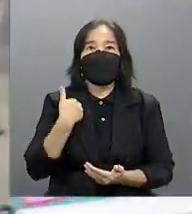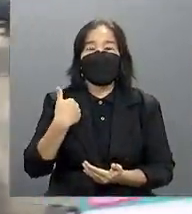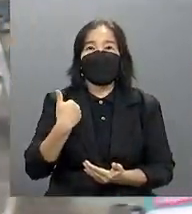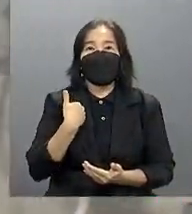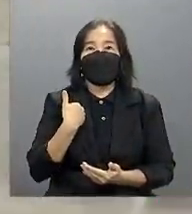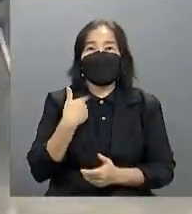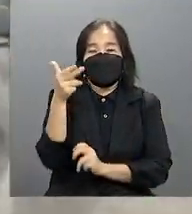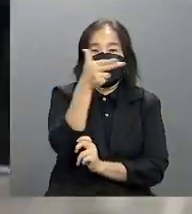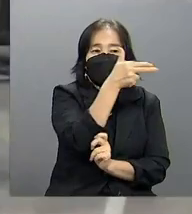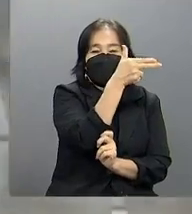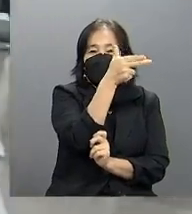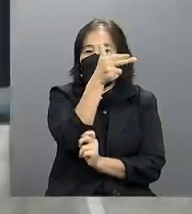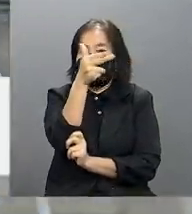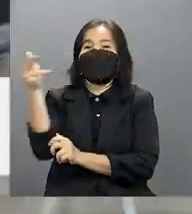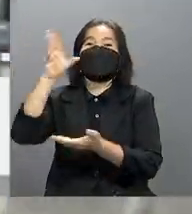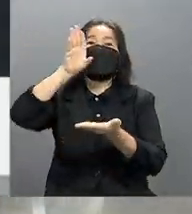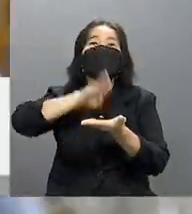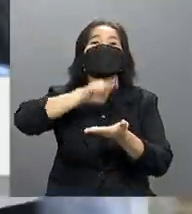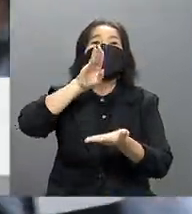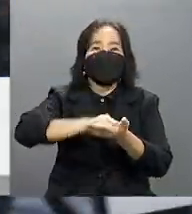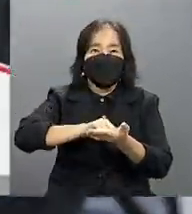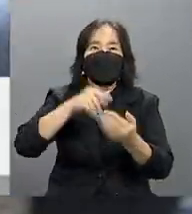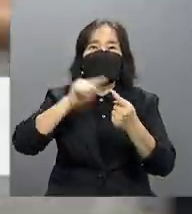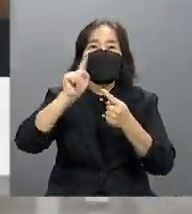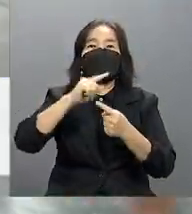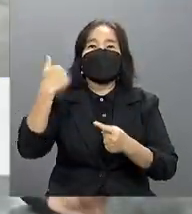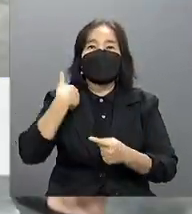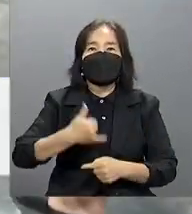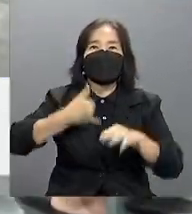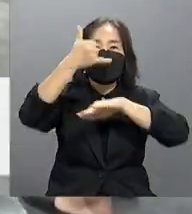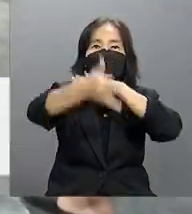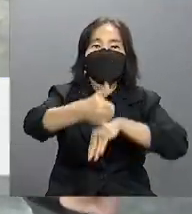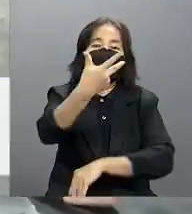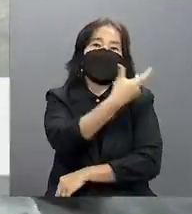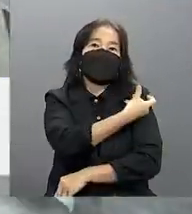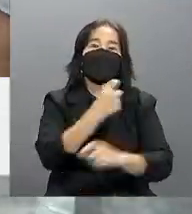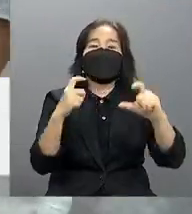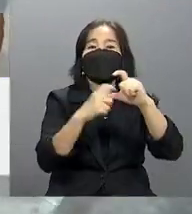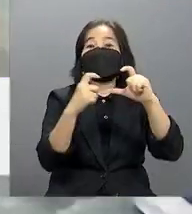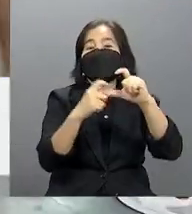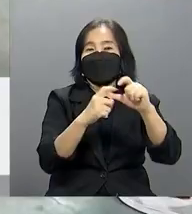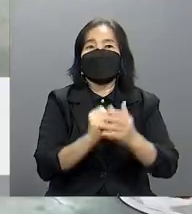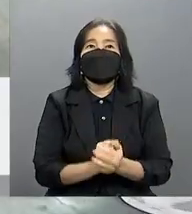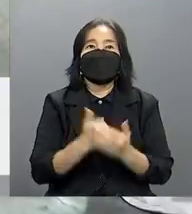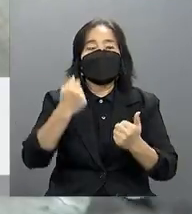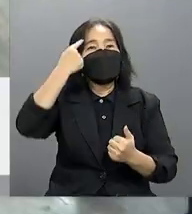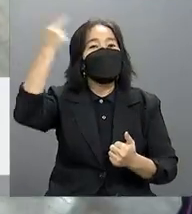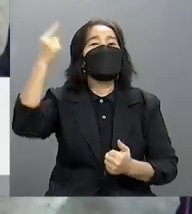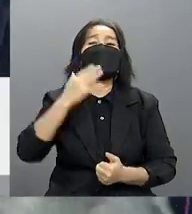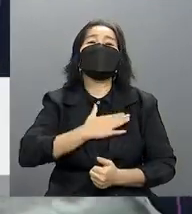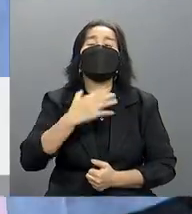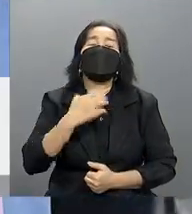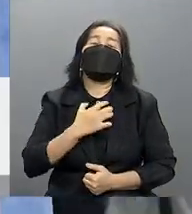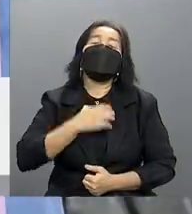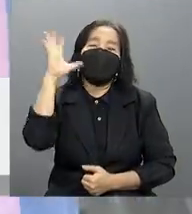ปบันทึกภาพระหว่างที่เข้ารับการฉีดวัคซีนไฟเซอร์ตอนนี้เป็นหนึ่งในความฝันของเขาค่ะคุณผู้ชมคะอยากจะท